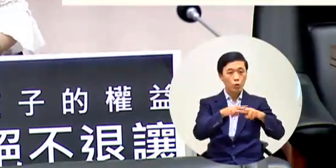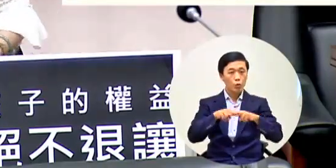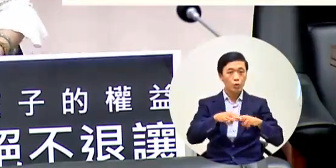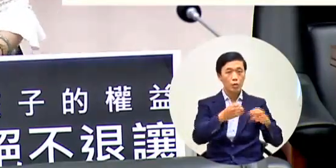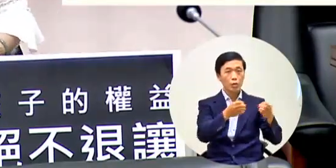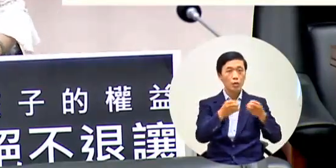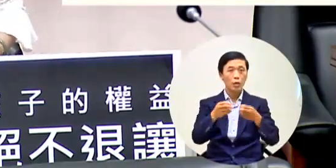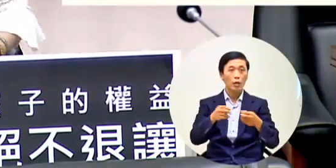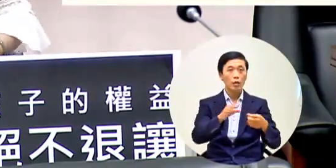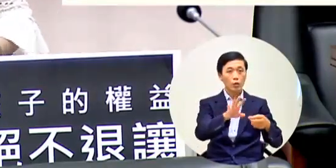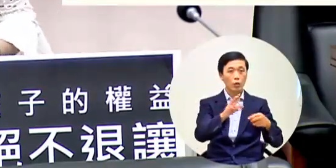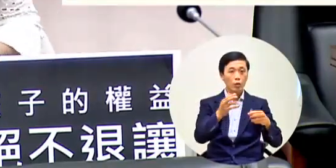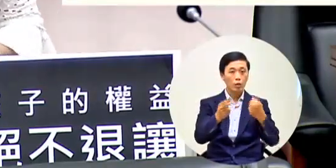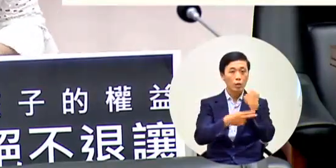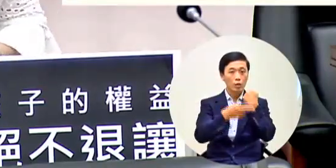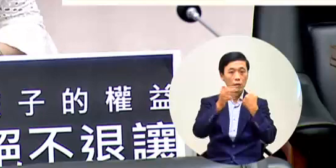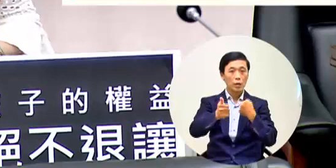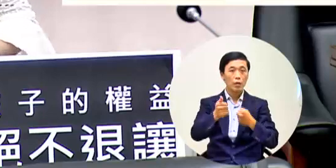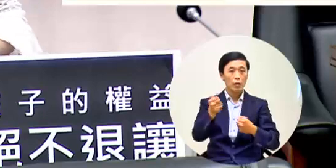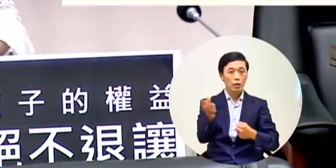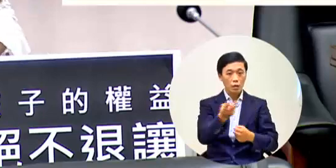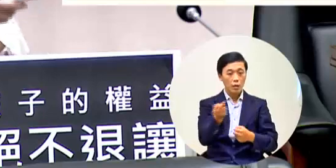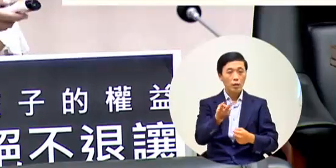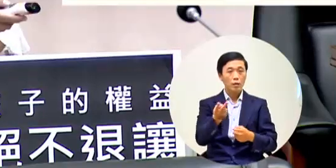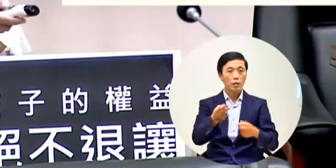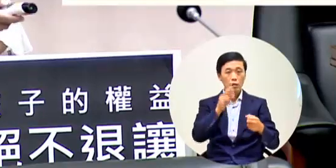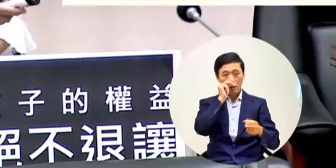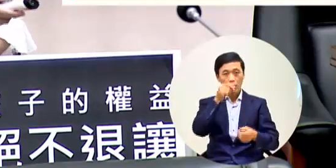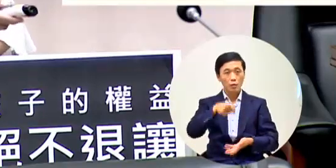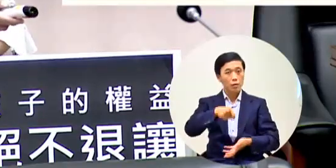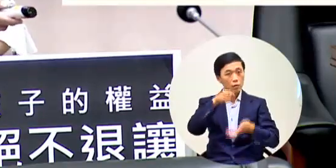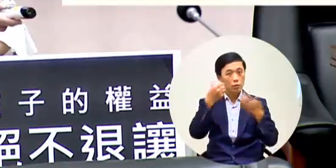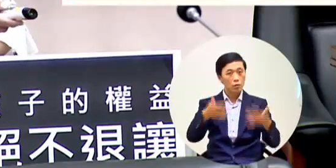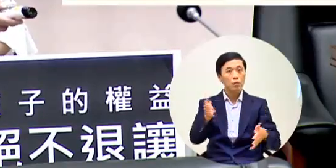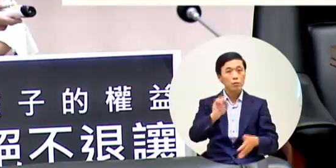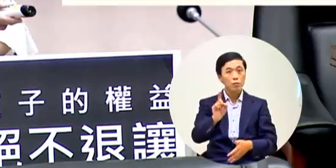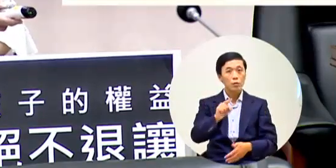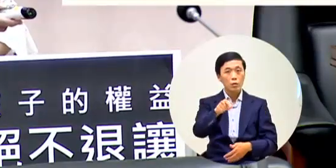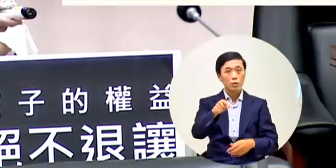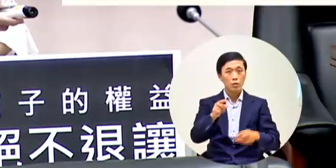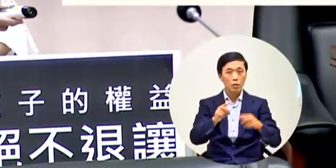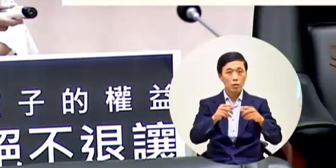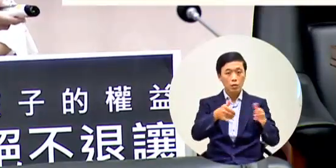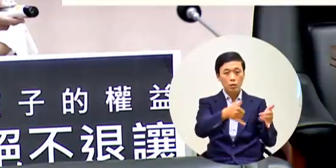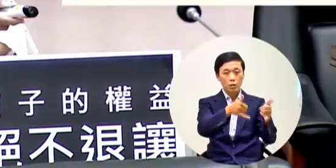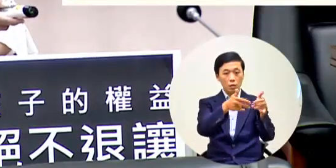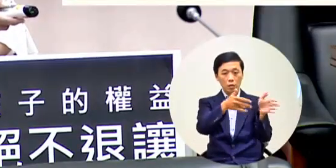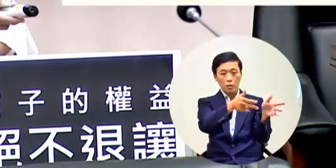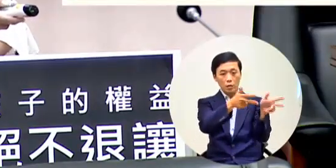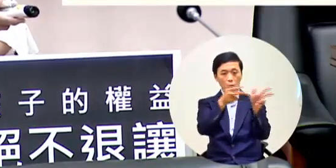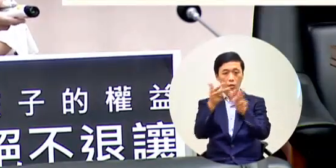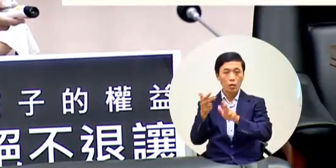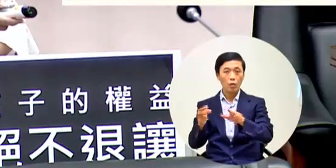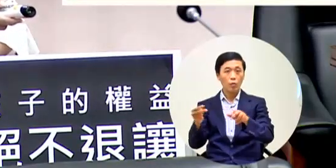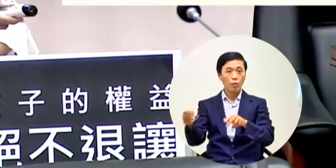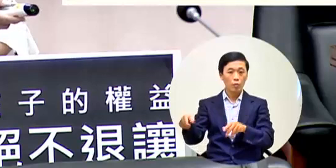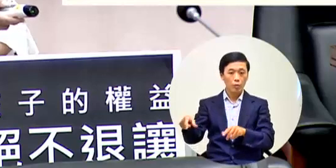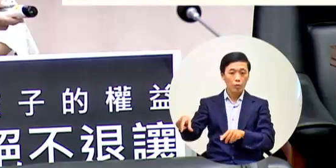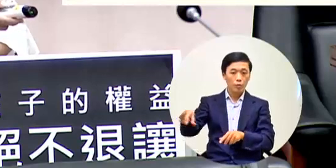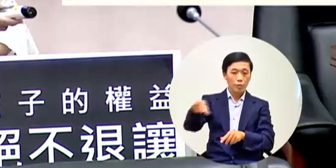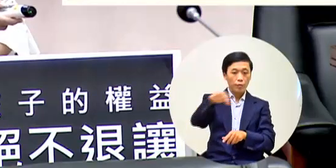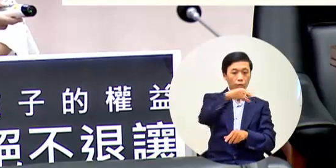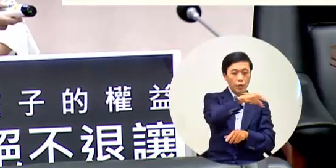南田里的谢里长跟我们的翠屏里的陈里长有特别提到说，这个跨桥是不是能够做一个人行机